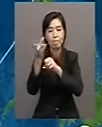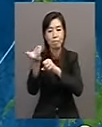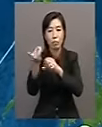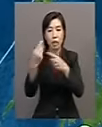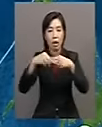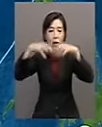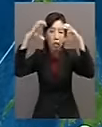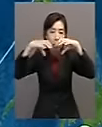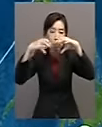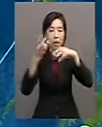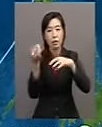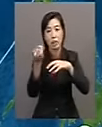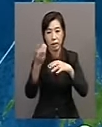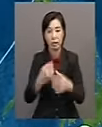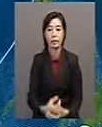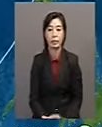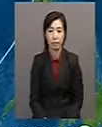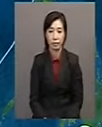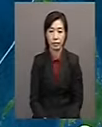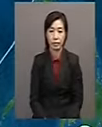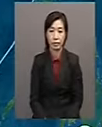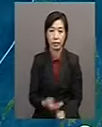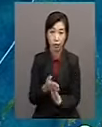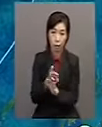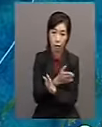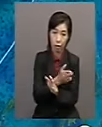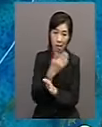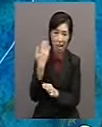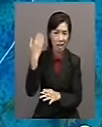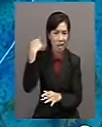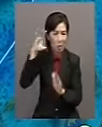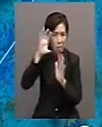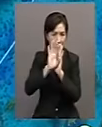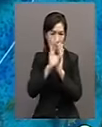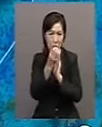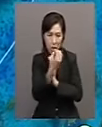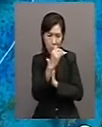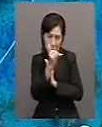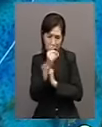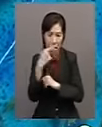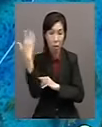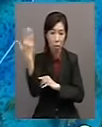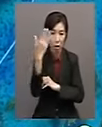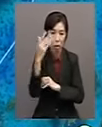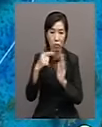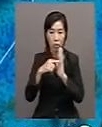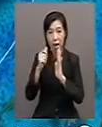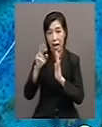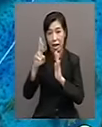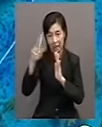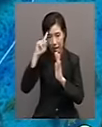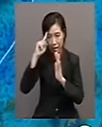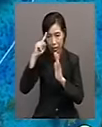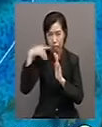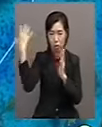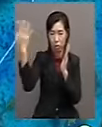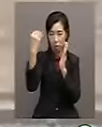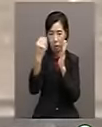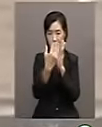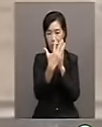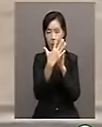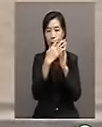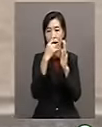ฝนเป็นบางส่วนของพายุเท่านั้นนะครับก่อนหน้านี้แบบจำลองสภาพอากาศบางแห่งนะครับคาดการณ์ว่าพายุลูกนี้จะมาสลายในบริเวณของพื้นที่